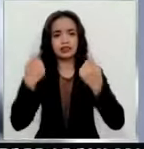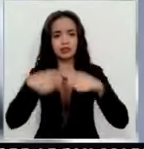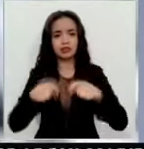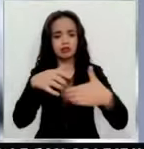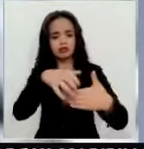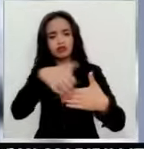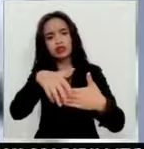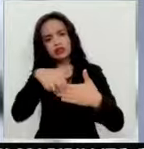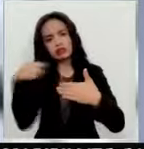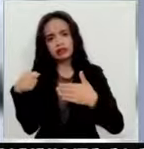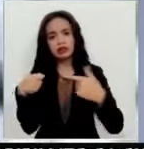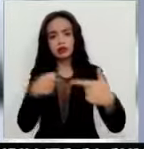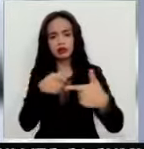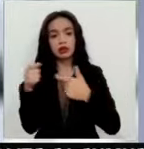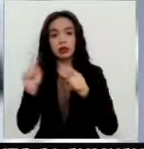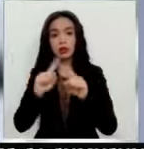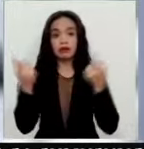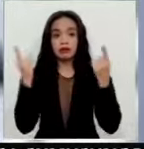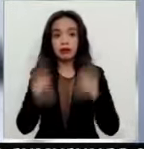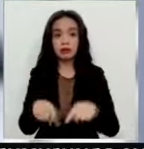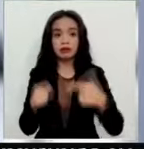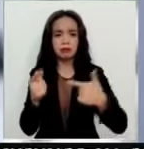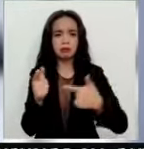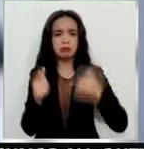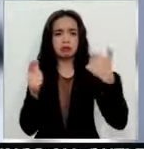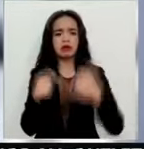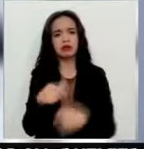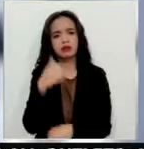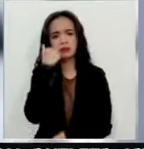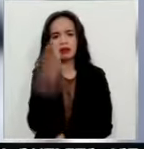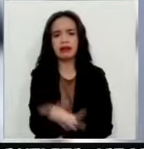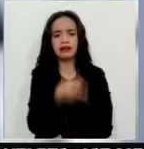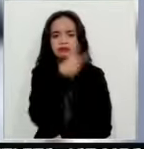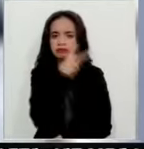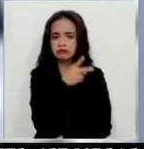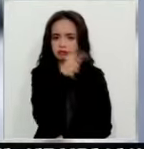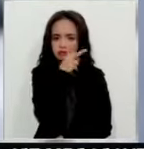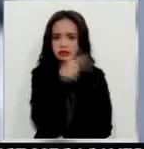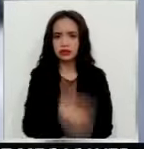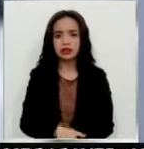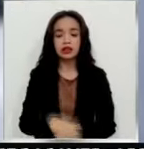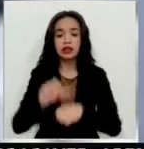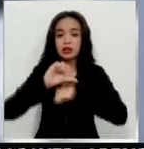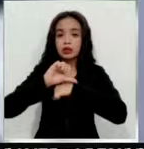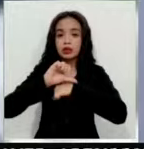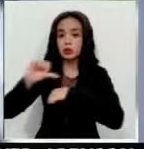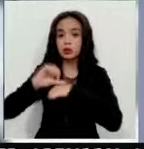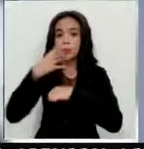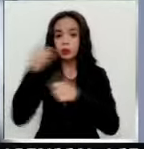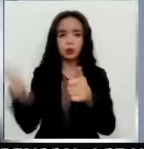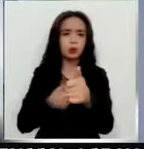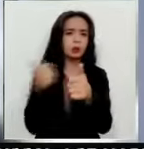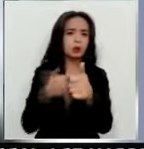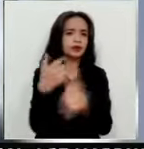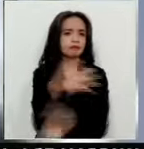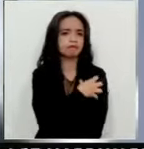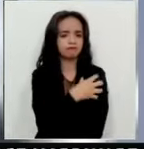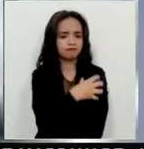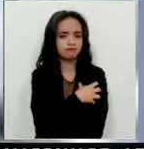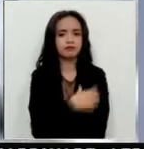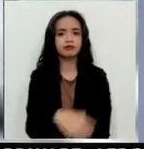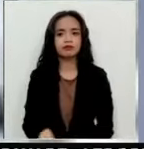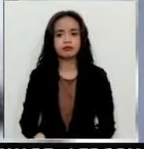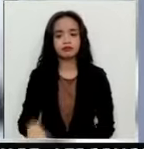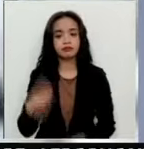pulis na nagresulta sa pagputok nito. Patay ang suspect habang nagtamo ng mga sugat ang humabol na pulis. Naalis naman na raw ng